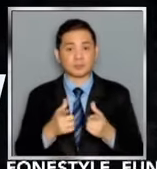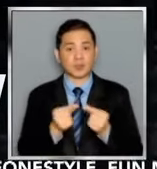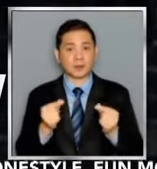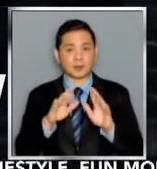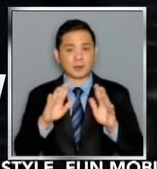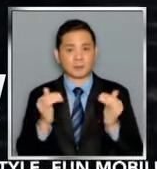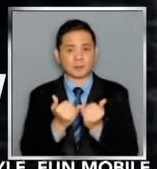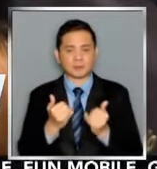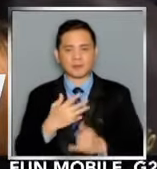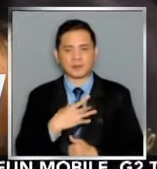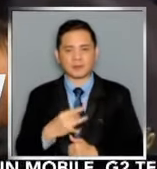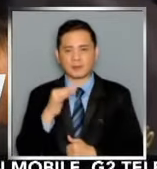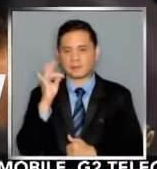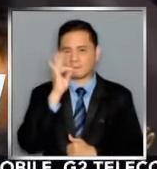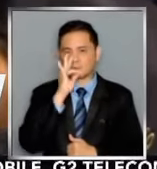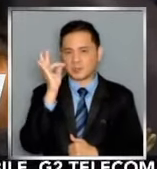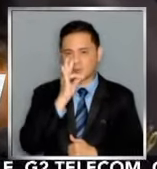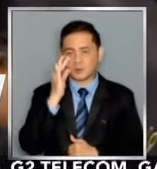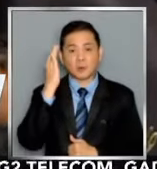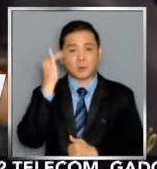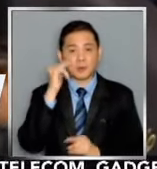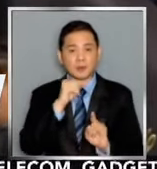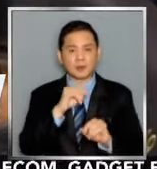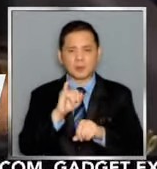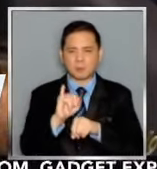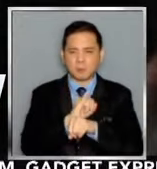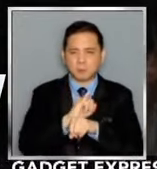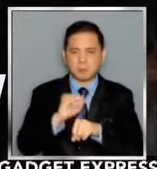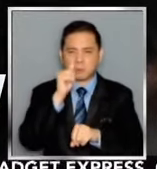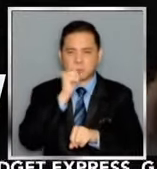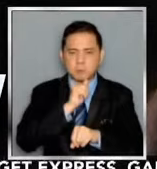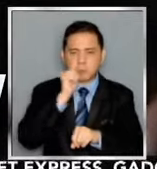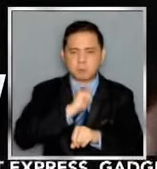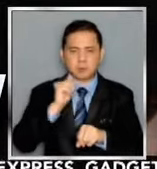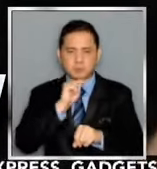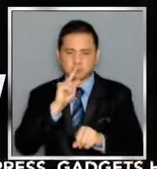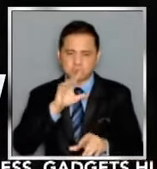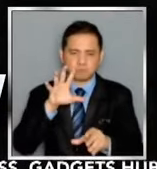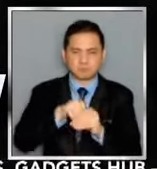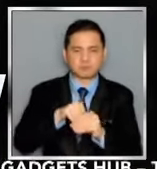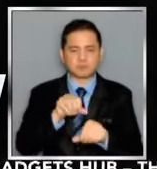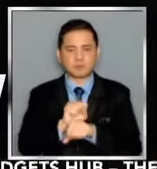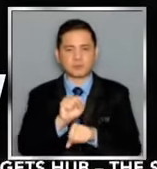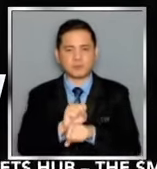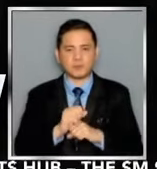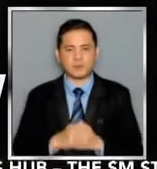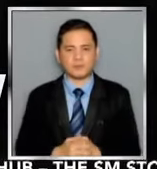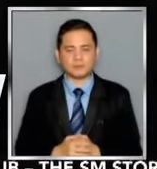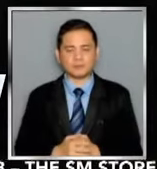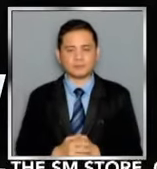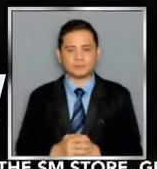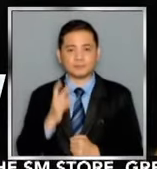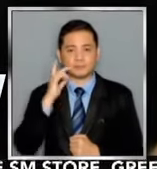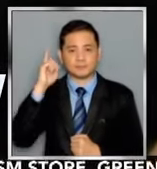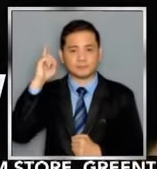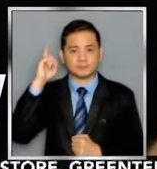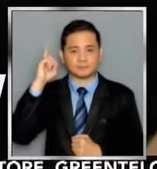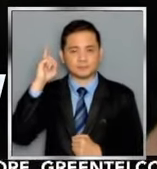sa angking sipag at dedikasyon sa trabaho. Very reliable, talented, and very, can I